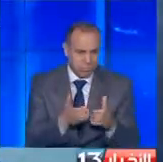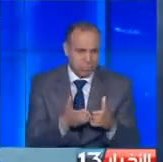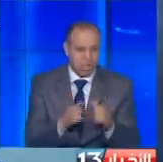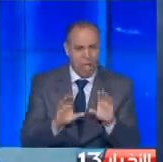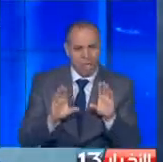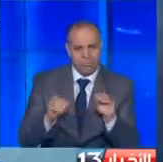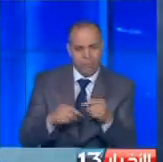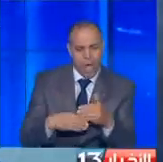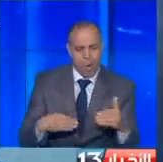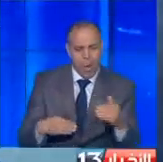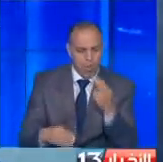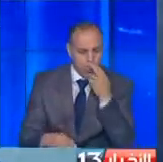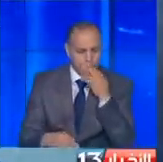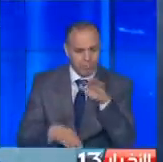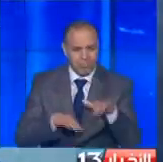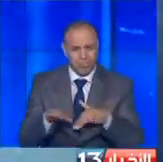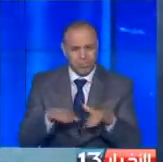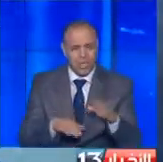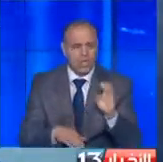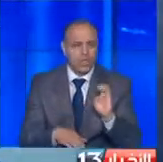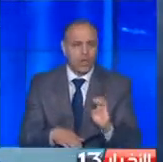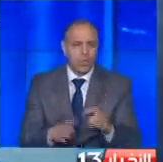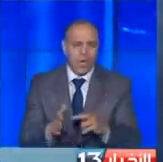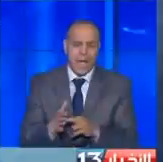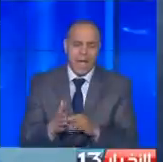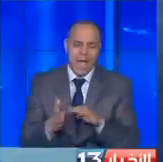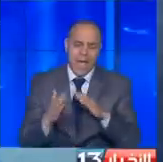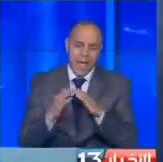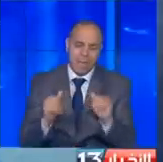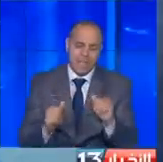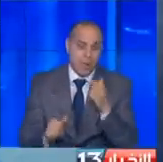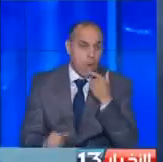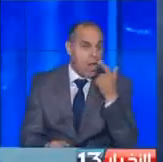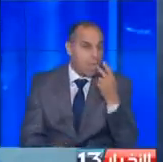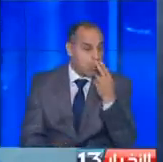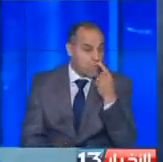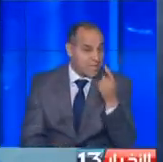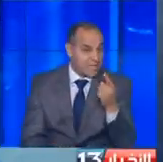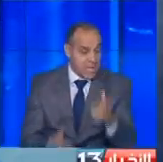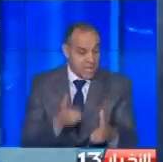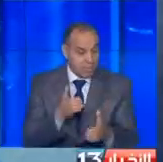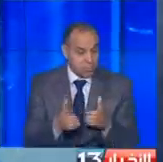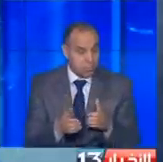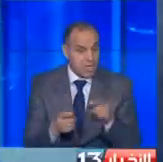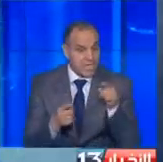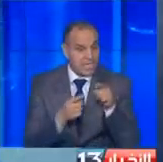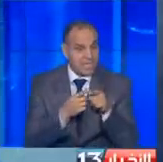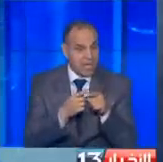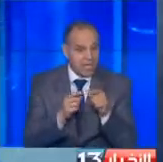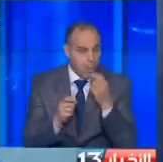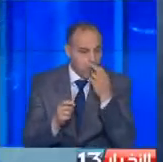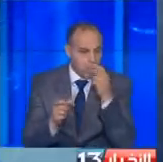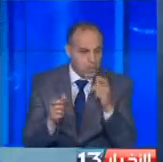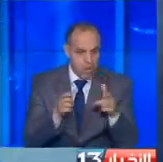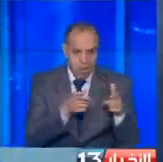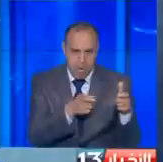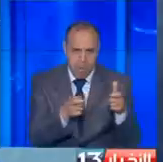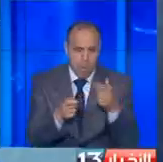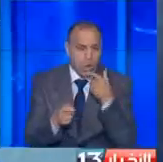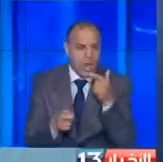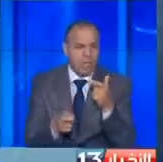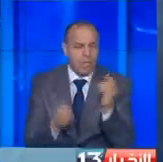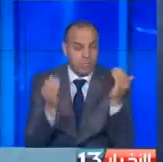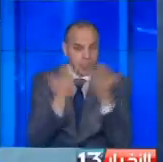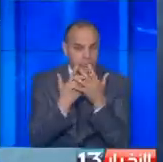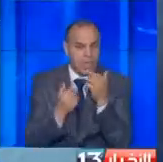كمين أمني على الطريق الدائري جنوب العريش. وقالت مصادر أمنية إن المسلحين استهدفوا الكمين بأسلحة آلية بشكل